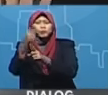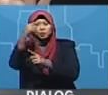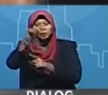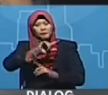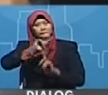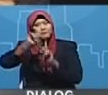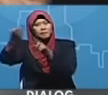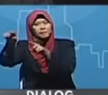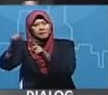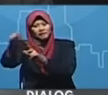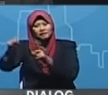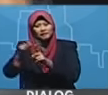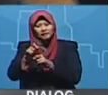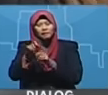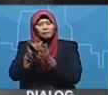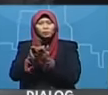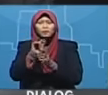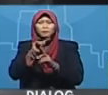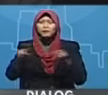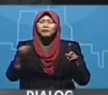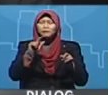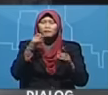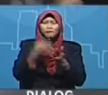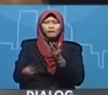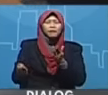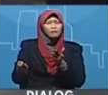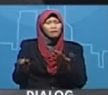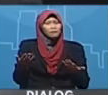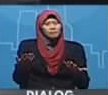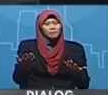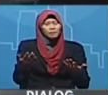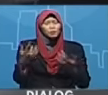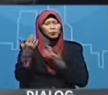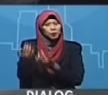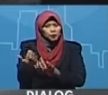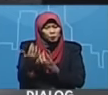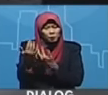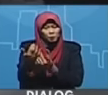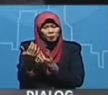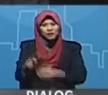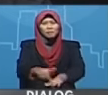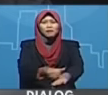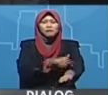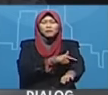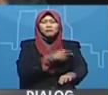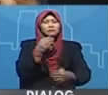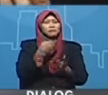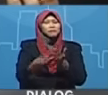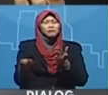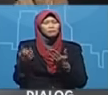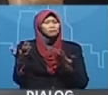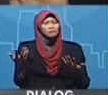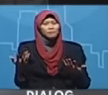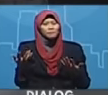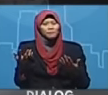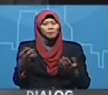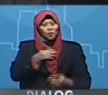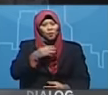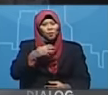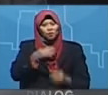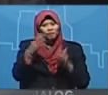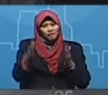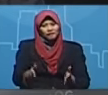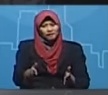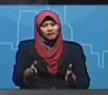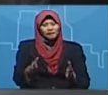pergi tarikh sekian tapi tidak dapat pergi. Sehinggalah tempoh yang begitu lama tidak dapat pergi apabila pengadu tadi